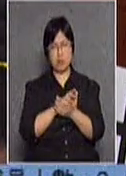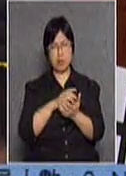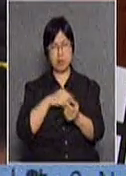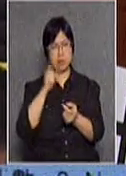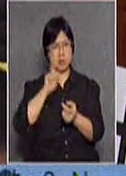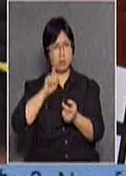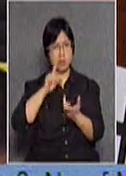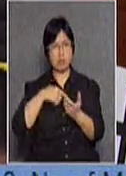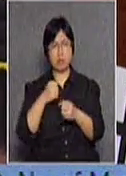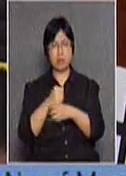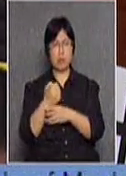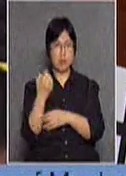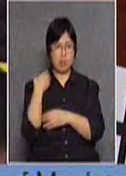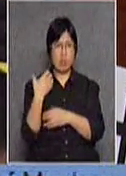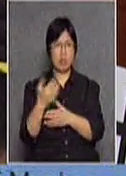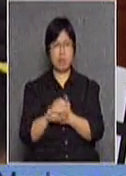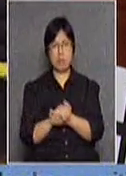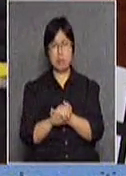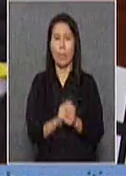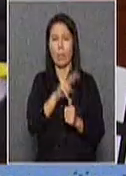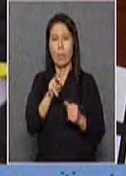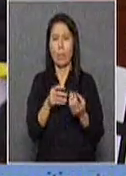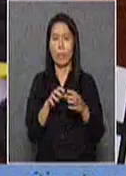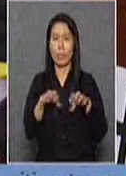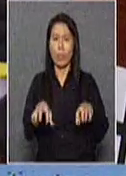能。我哋睇翻兩個政府